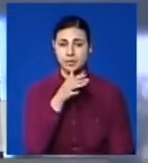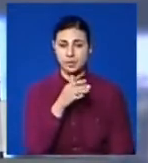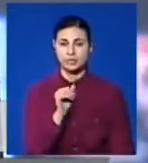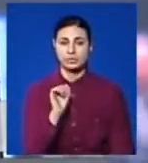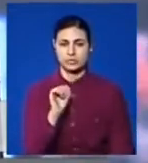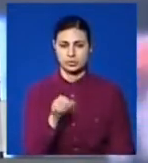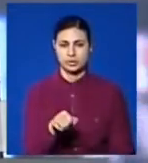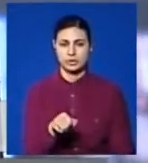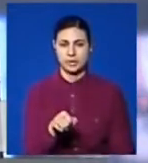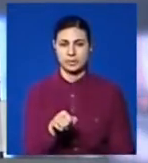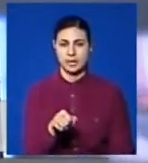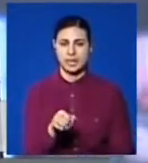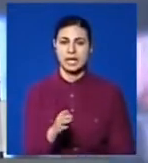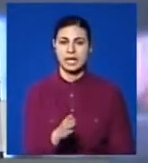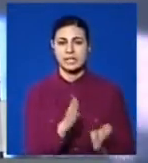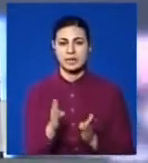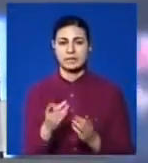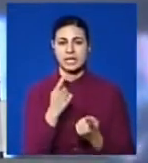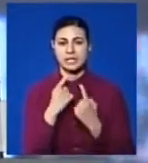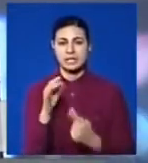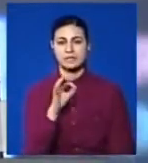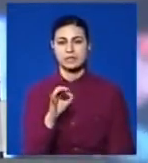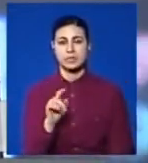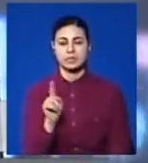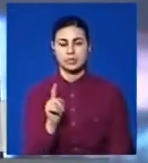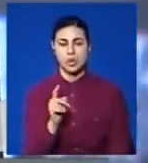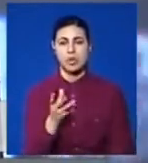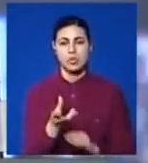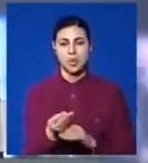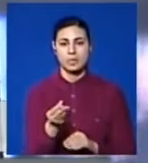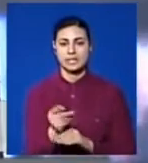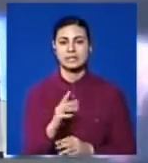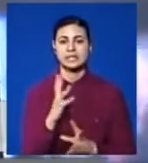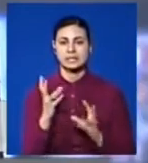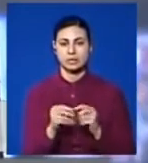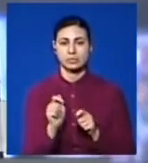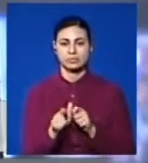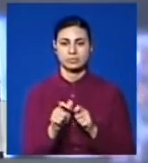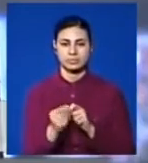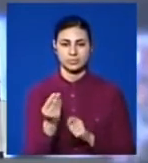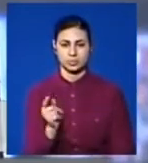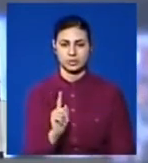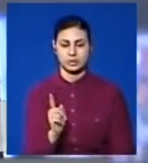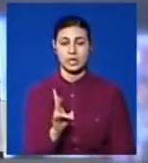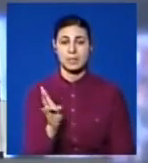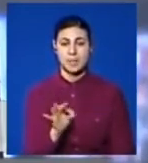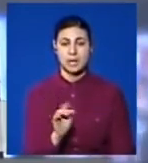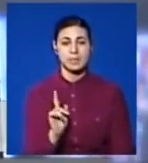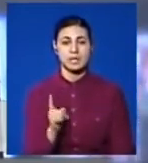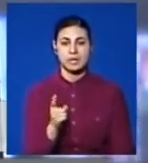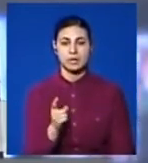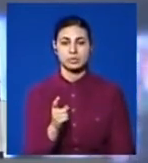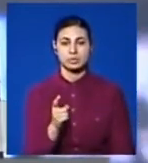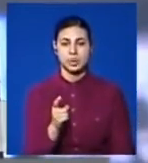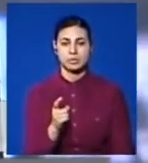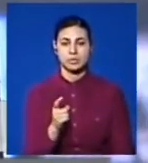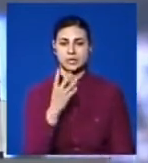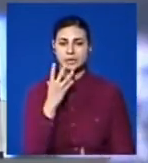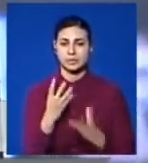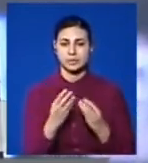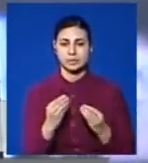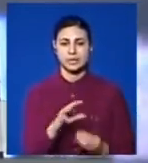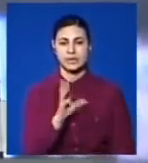იქნებ გადავიდეთ და ვისაუბროთ იმაზე, რომ კომპენსაცია კი არა, საერთოდ ვუხადოთ მუდმივად ფული, მაგრამ რატო მლიქნელობს